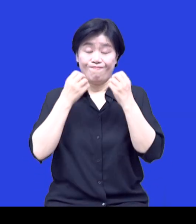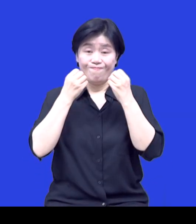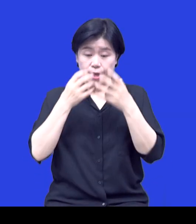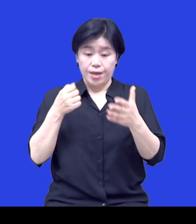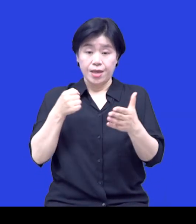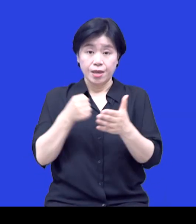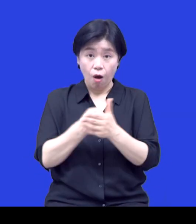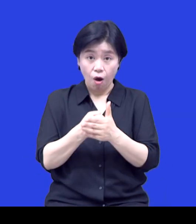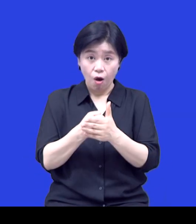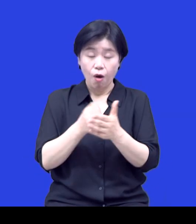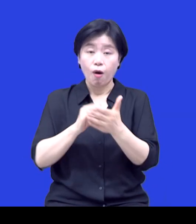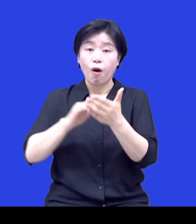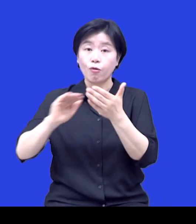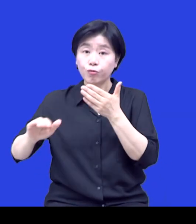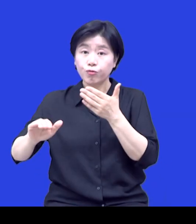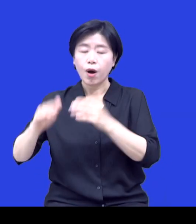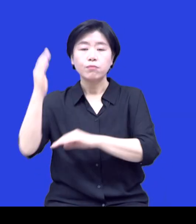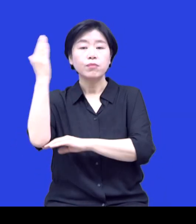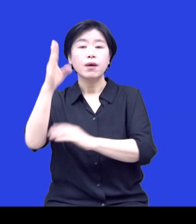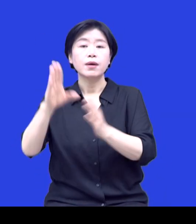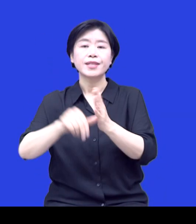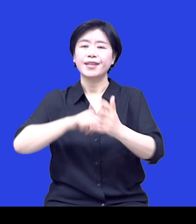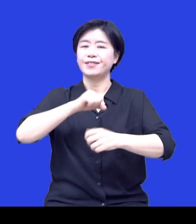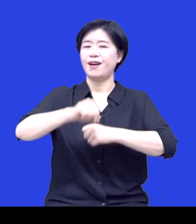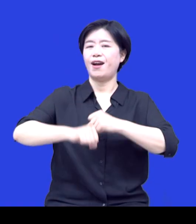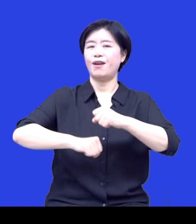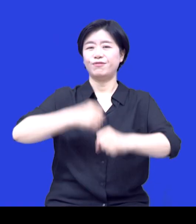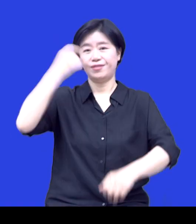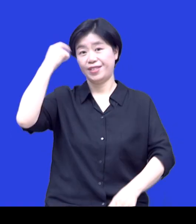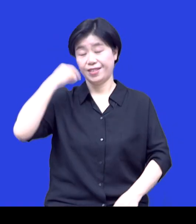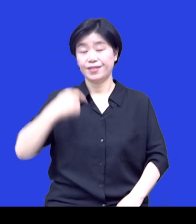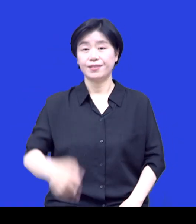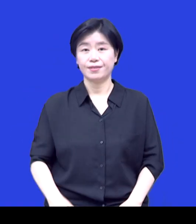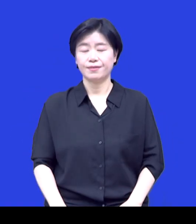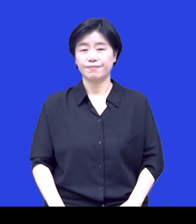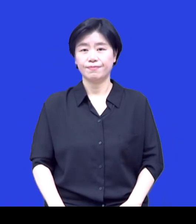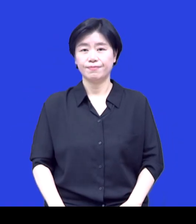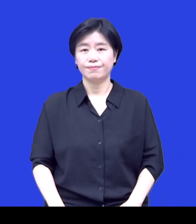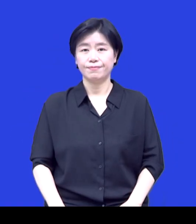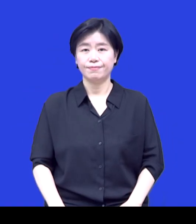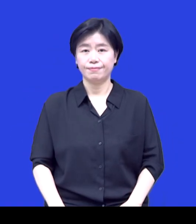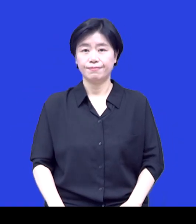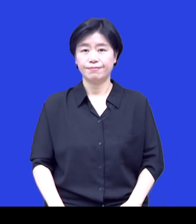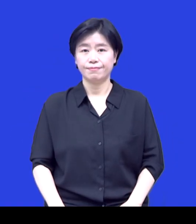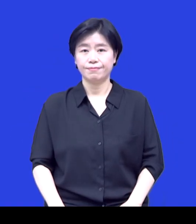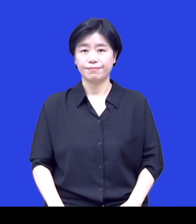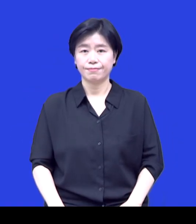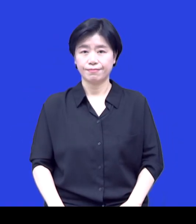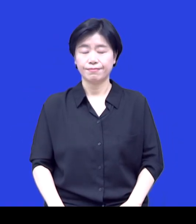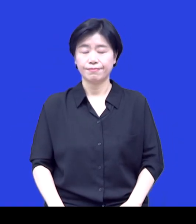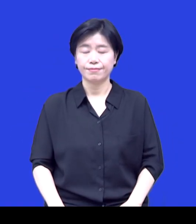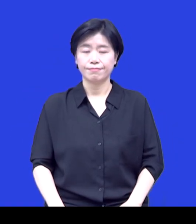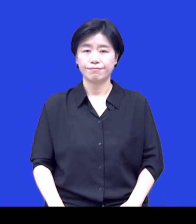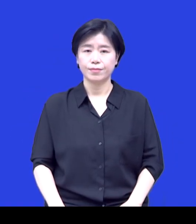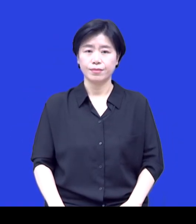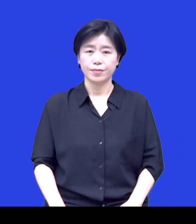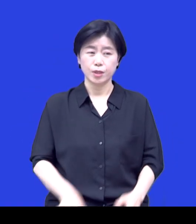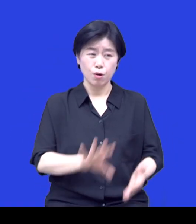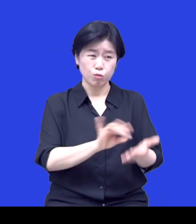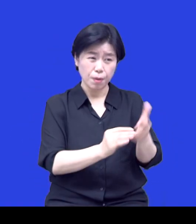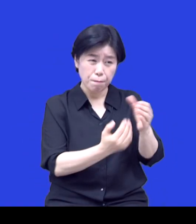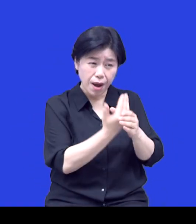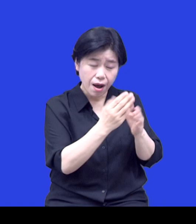많은 자유함을 주신 것 같아요. 네. 너무나 혹독한 레슨이었지만 하나님이 빨리 극복하게